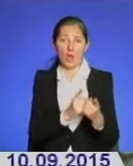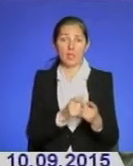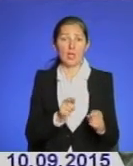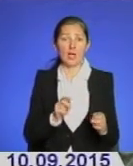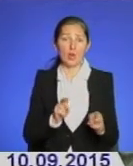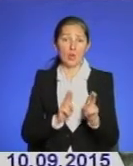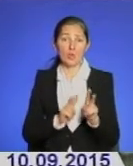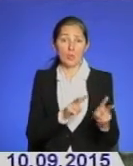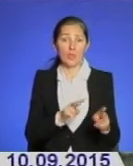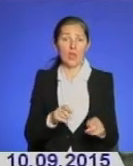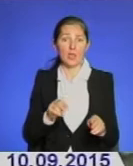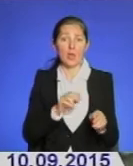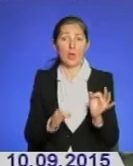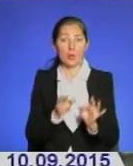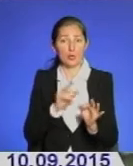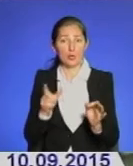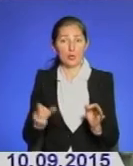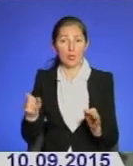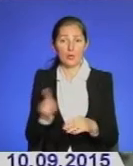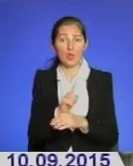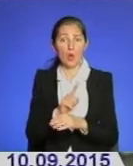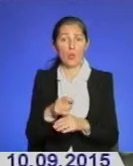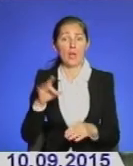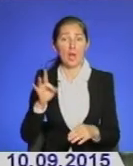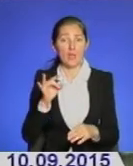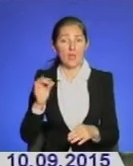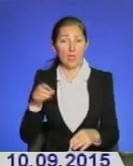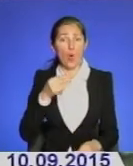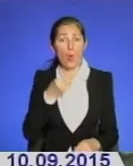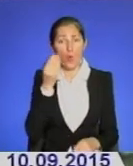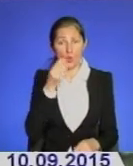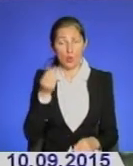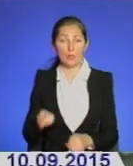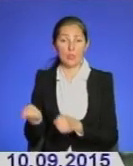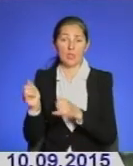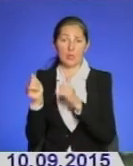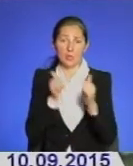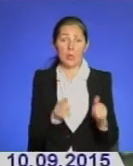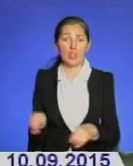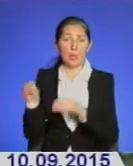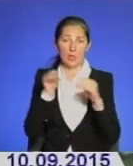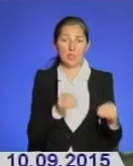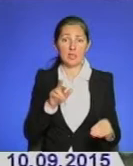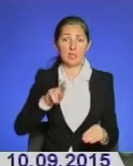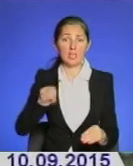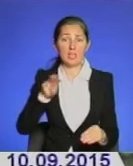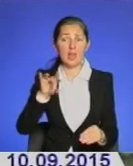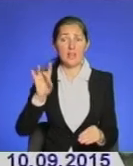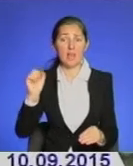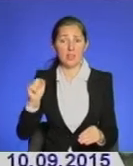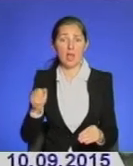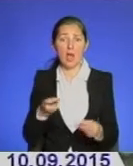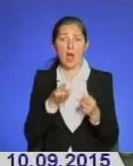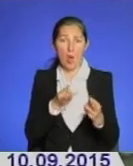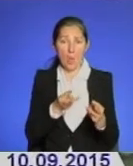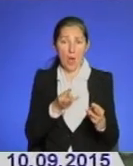охороні громадського порядку в Тернополі, Рівному та Ужгороді. Забезпечує перевезення ядерного палива через державний коридор з силами комендатури на станції